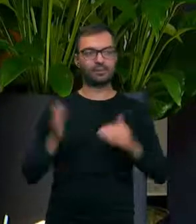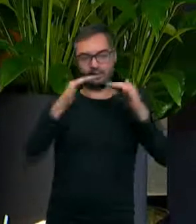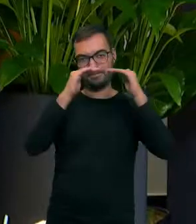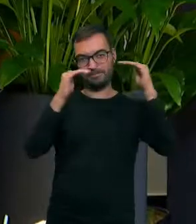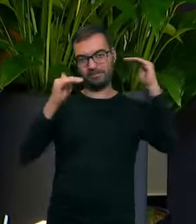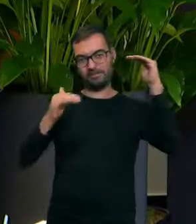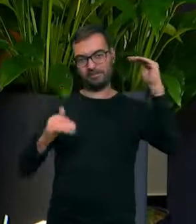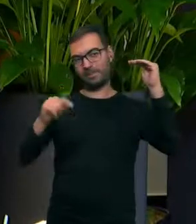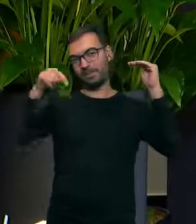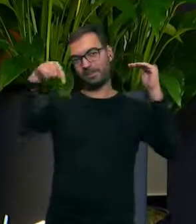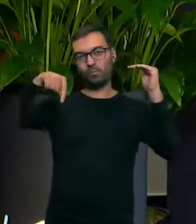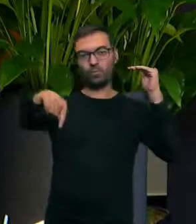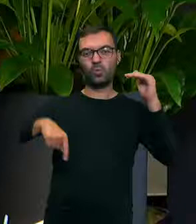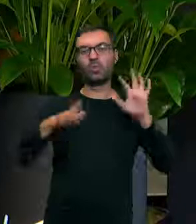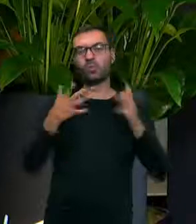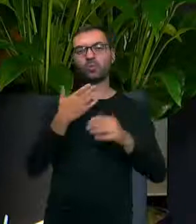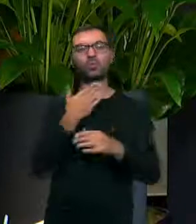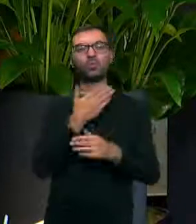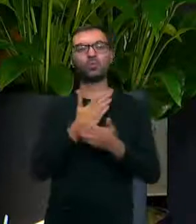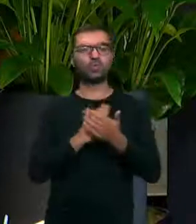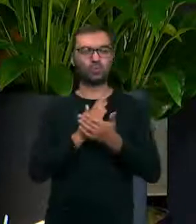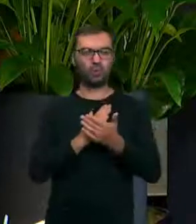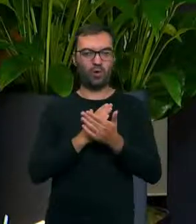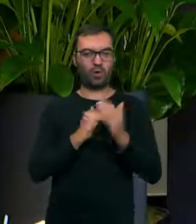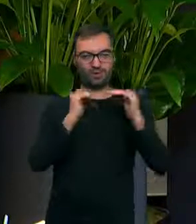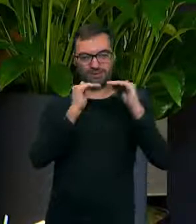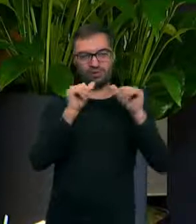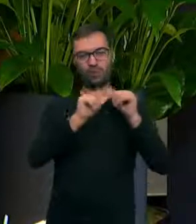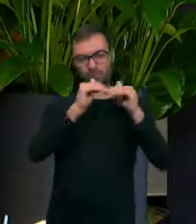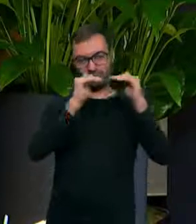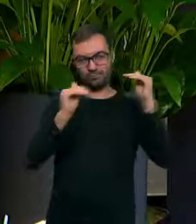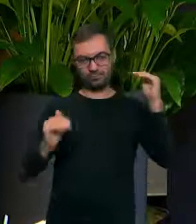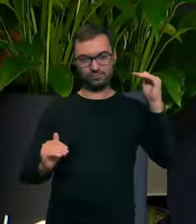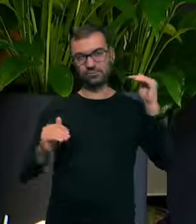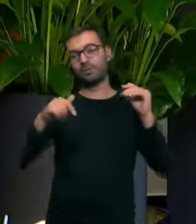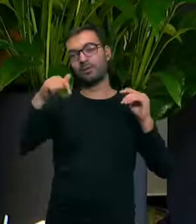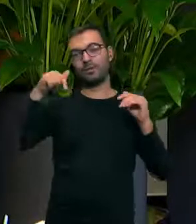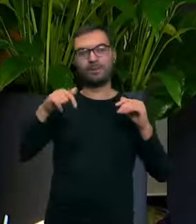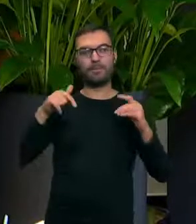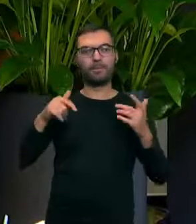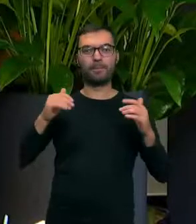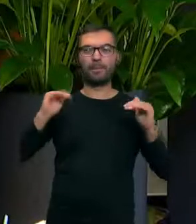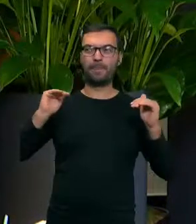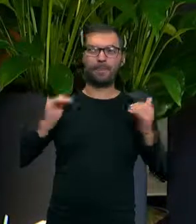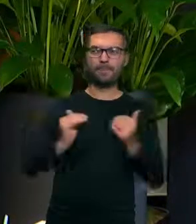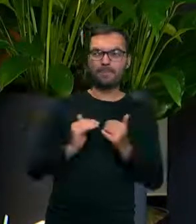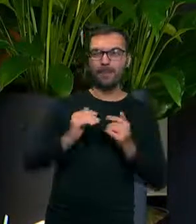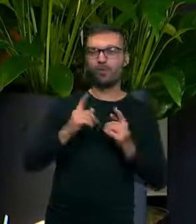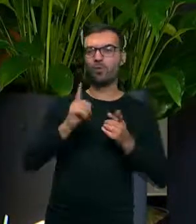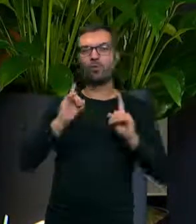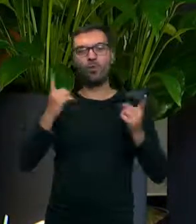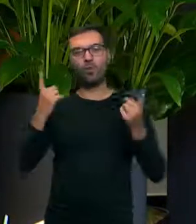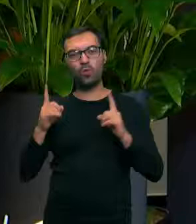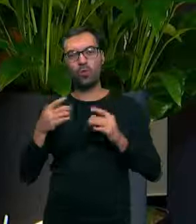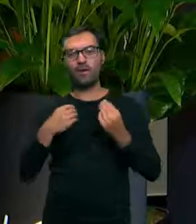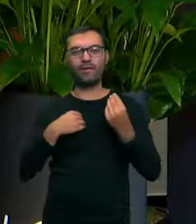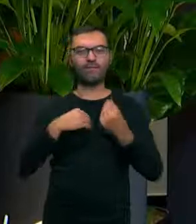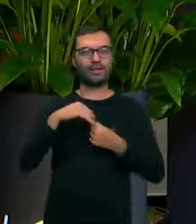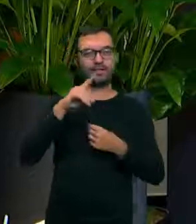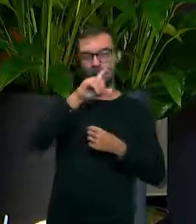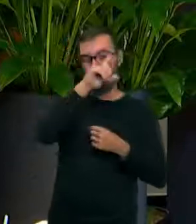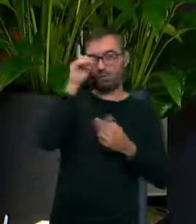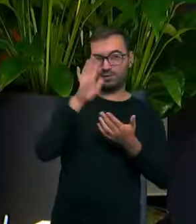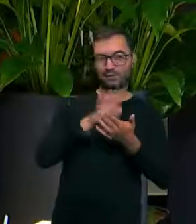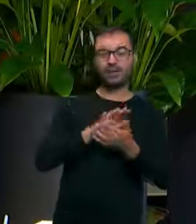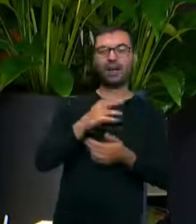jeśli chodzi o tę hierarchię służbową, tym więcej życia, znaczy tym więcej, tym mniej kukieł jest, a więcej ludzi i ta